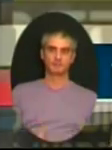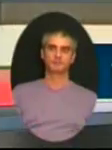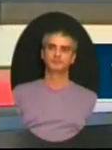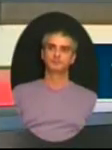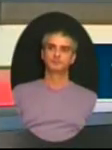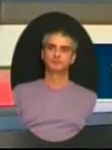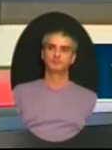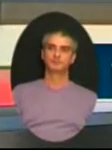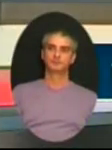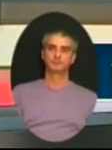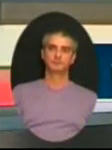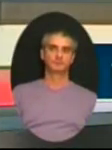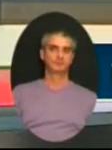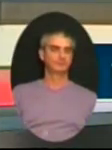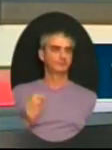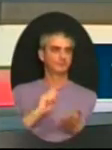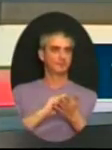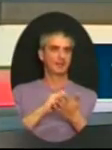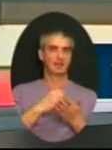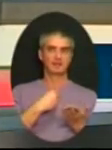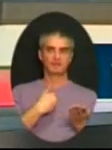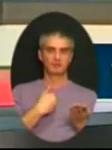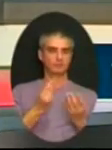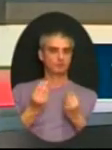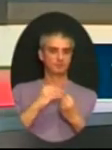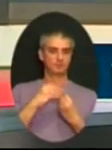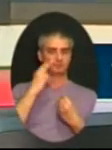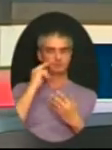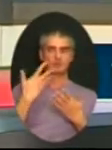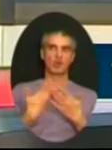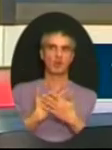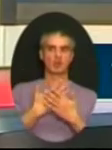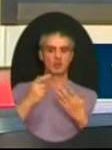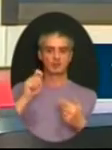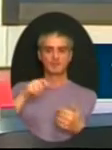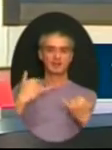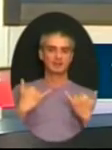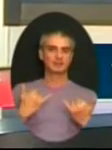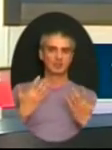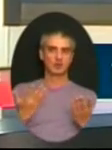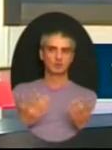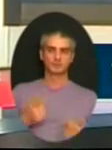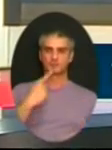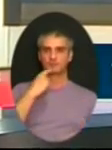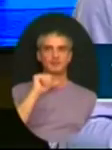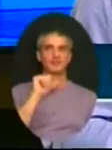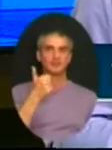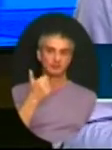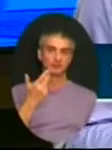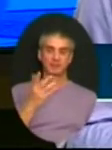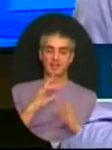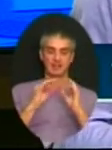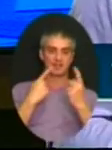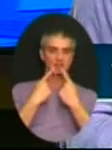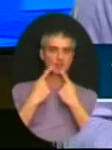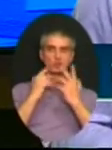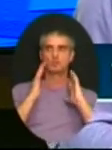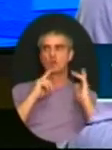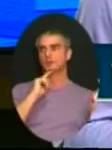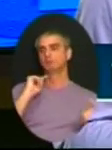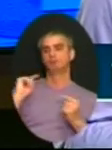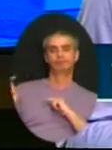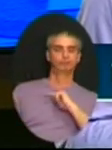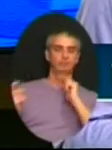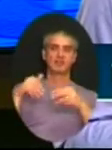האלה. אור ישראלי, כתבנו, תן לנו את הכותרות מהכנסת היום. אז קודם כל, טוב, זה התחיל דיון מאוד מאוד